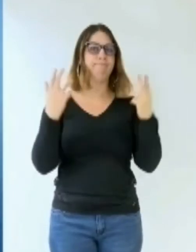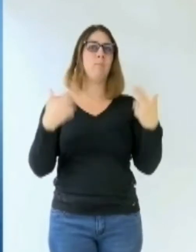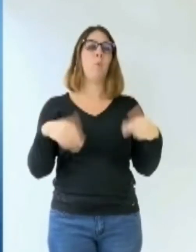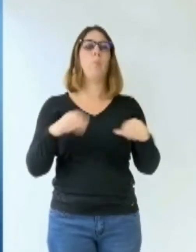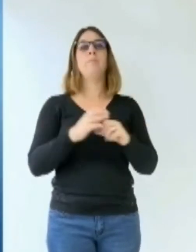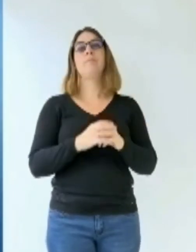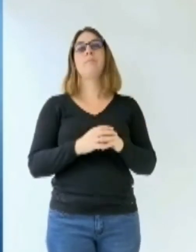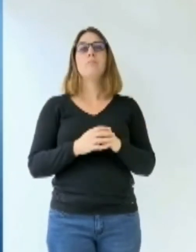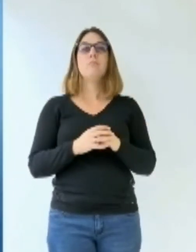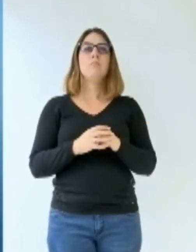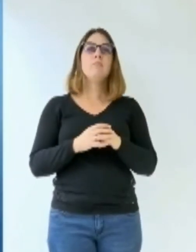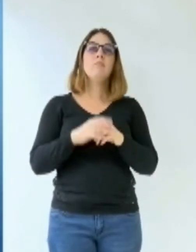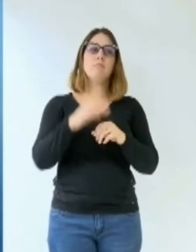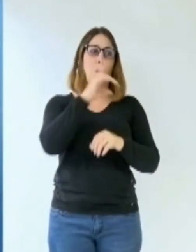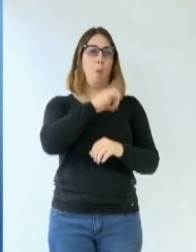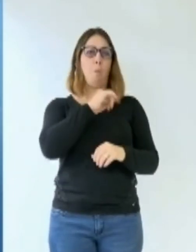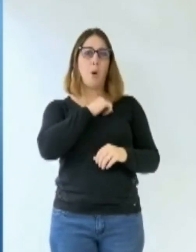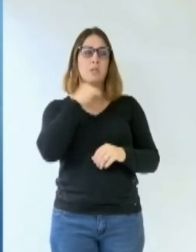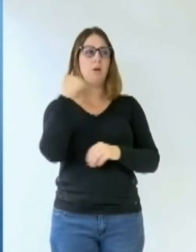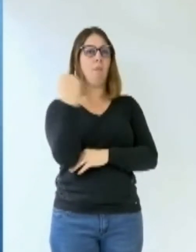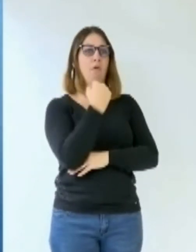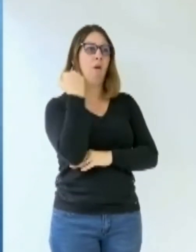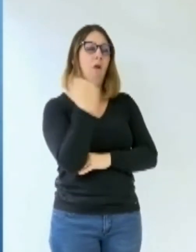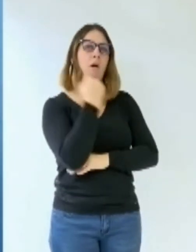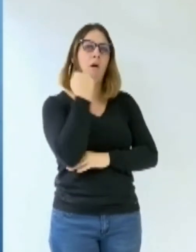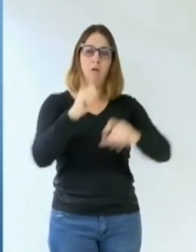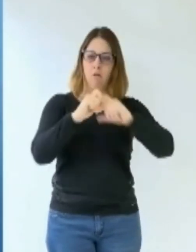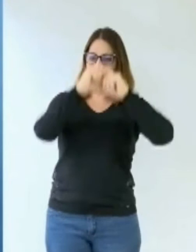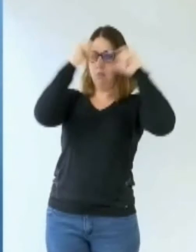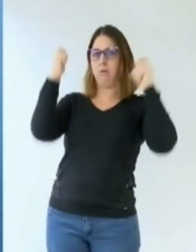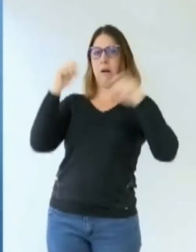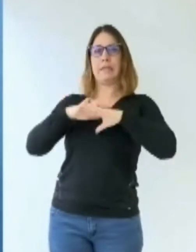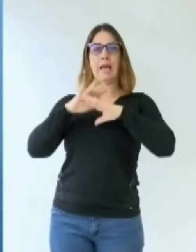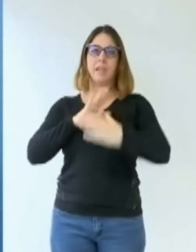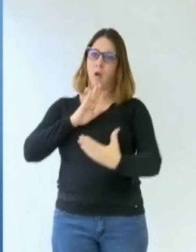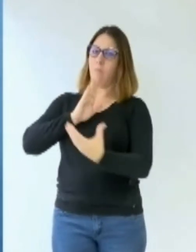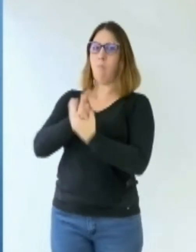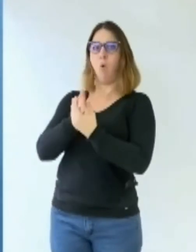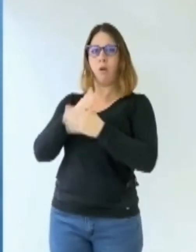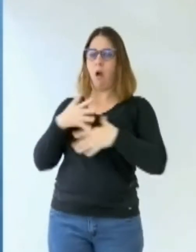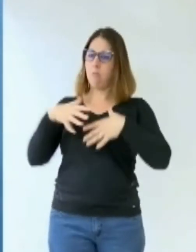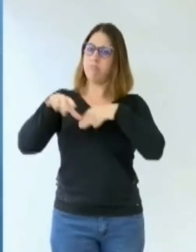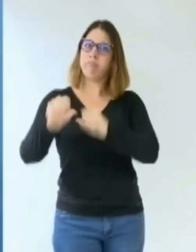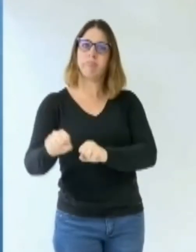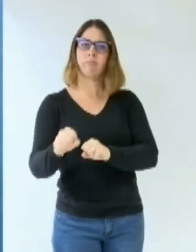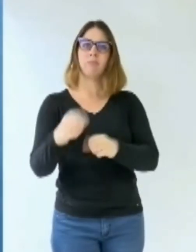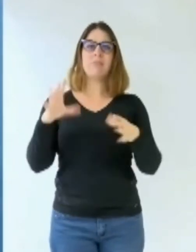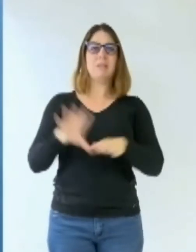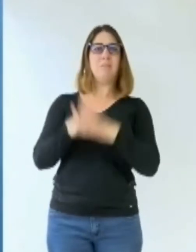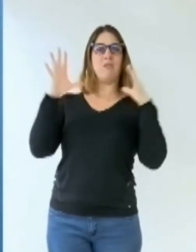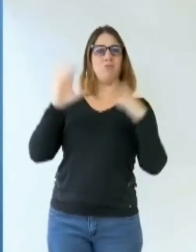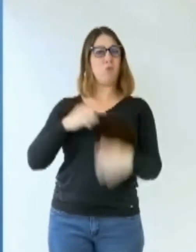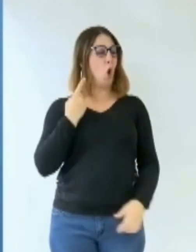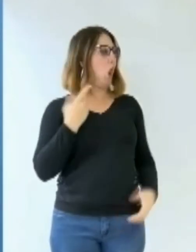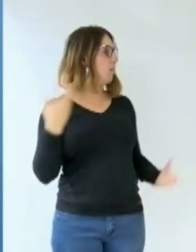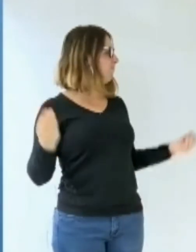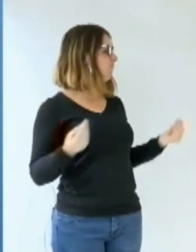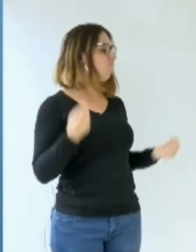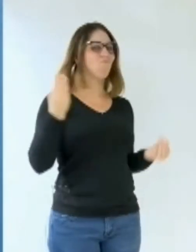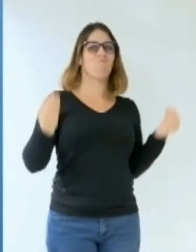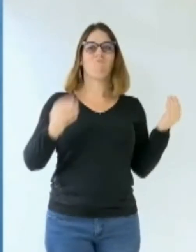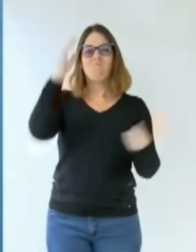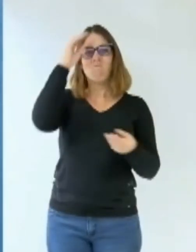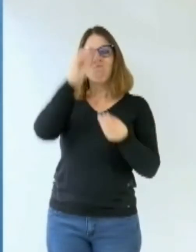la solitude de la police dans sa représentation de l'autorité dans ces quartiers pose question. La municipalité devrait